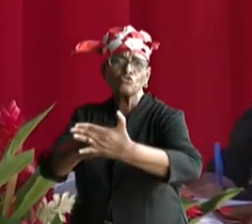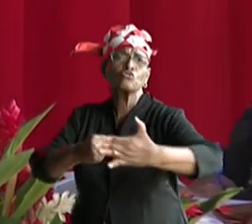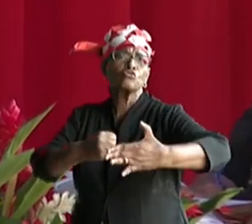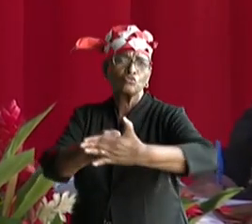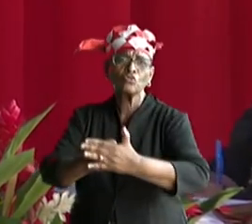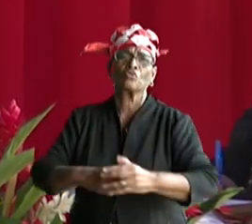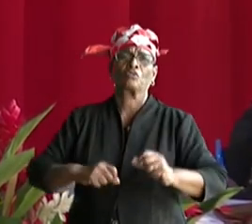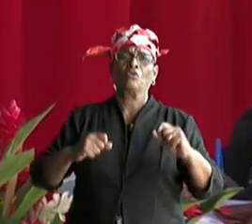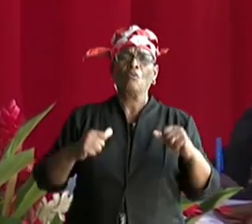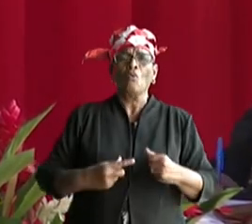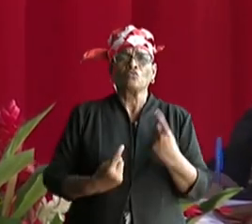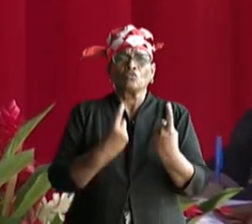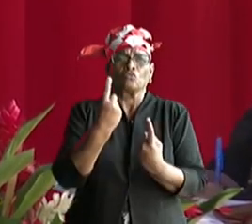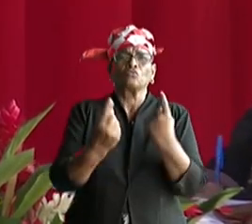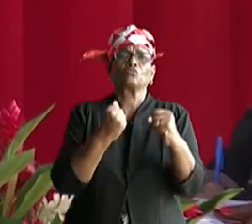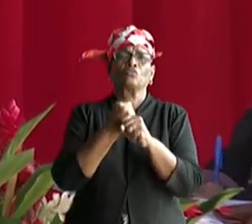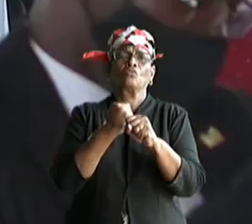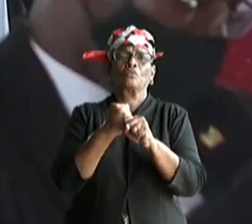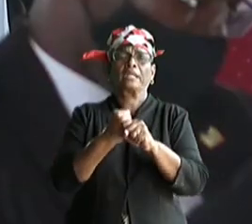bieden.